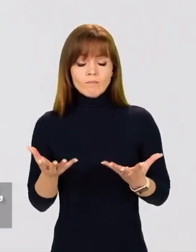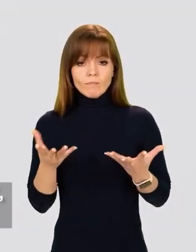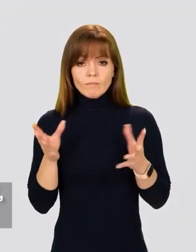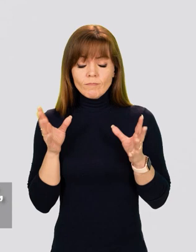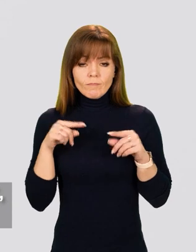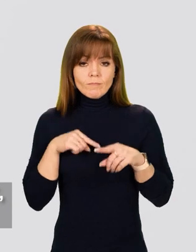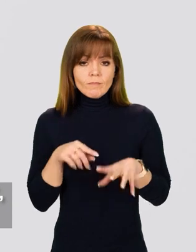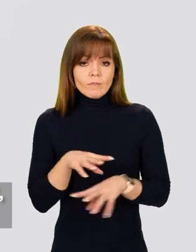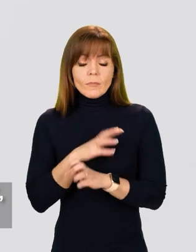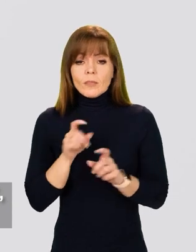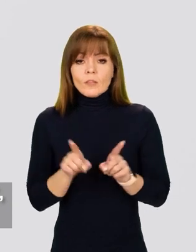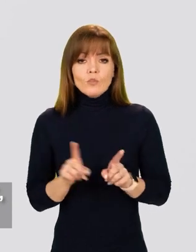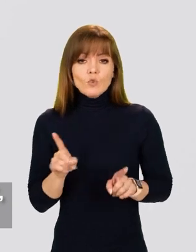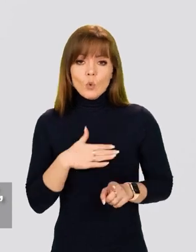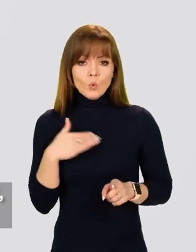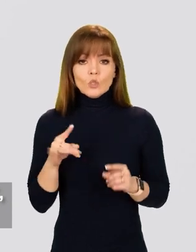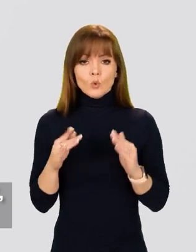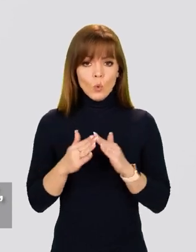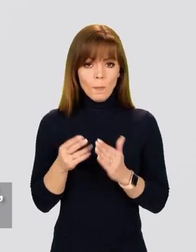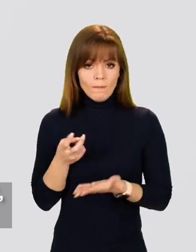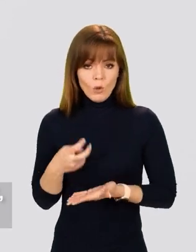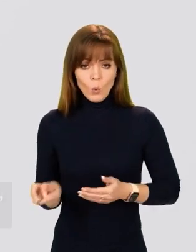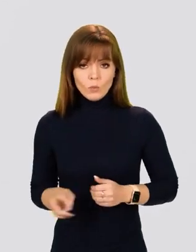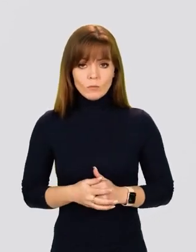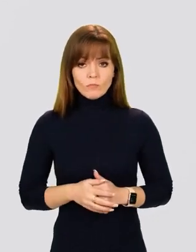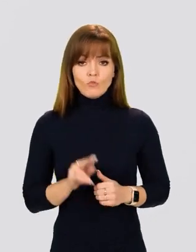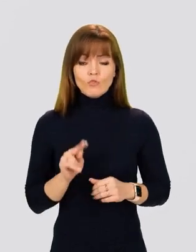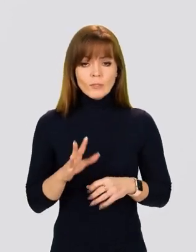День накриває так, що не хочеться із дому виходити.